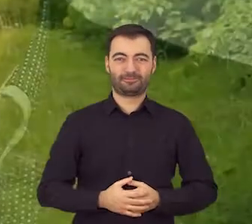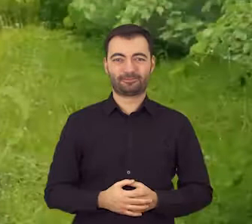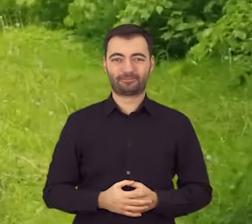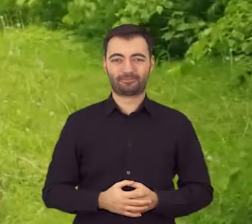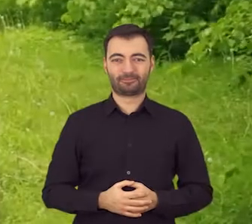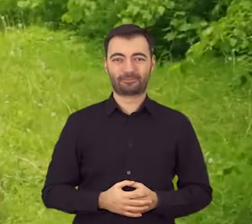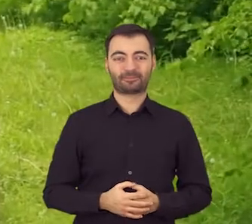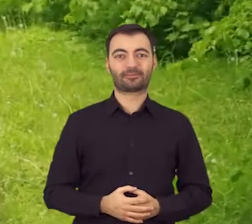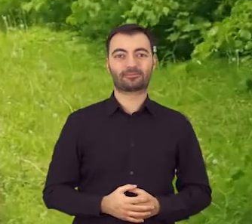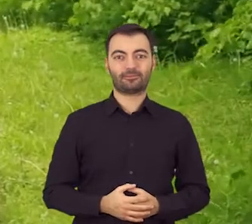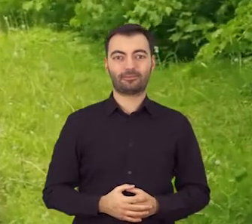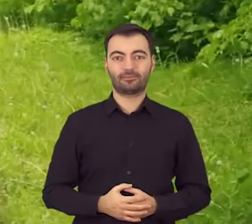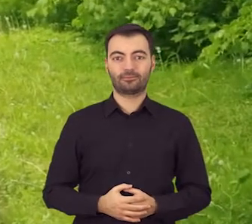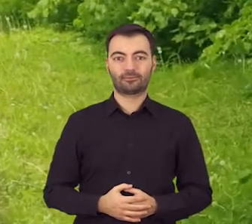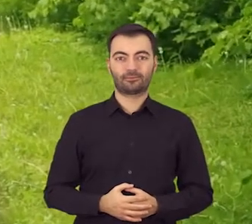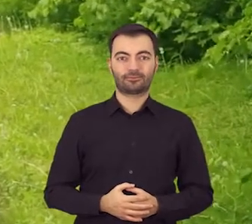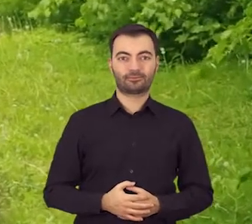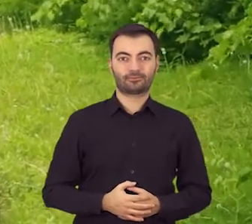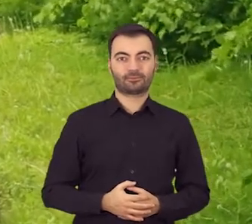tych.